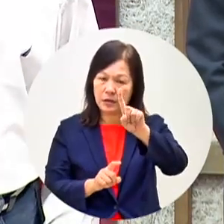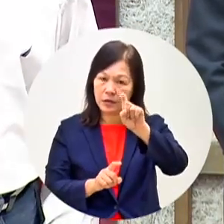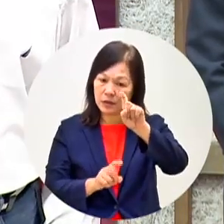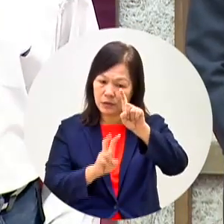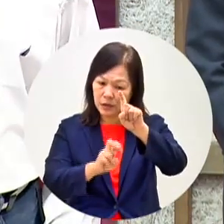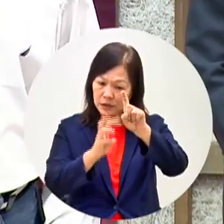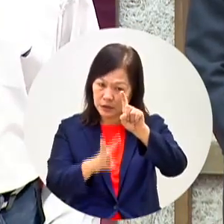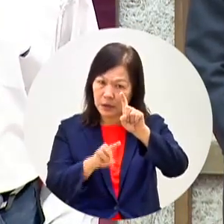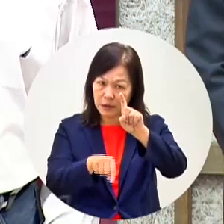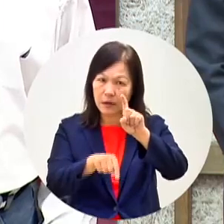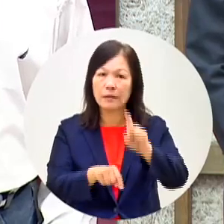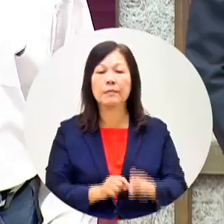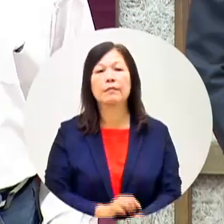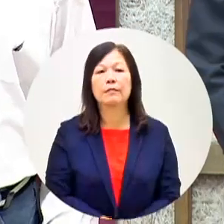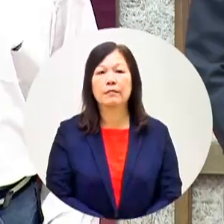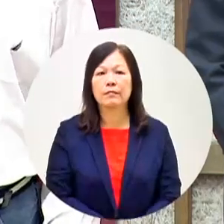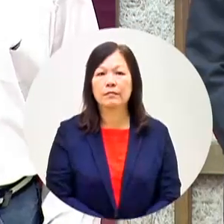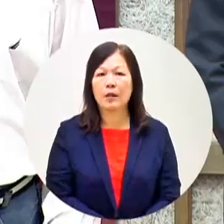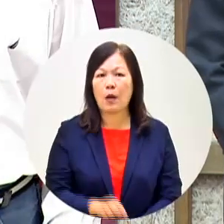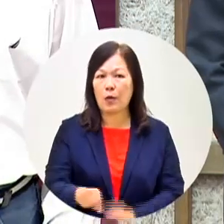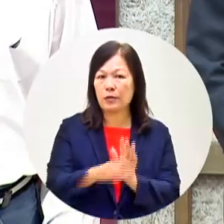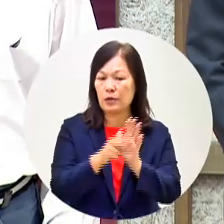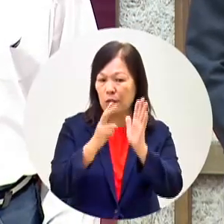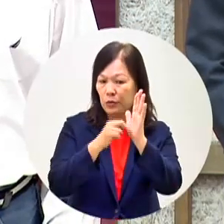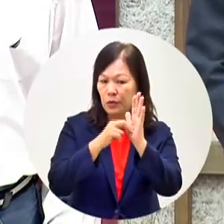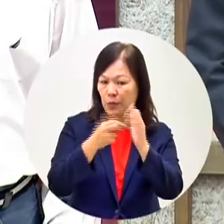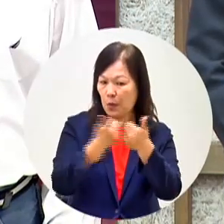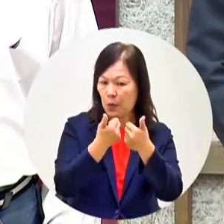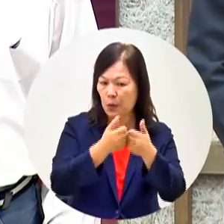我伫遐办一场说明会。